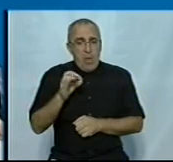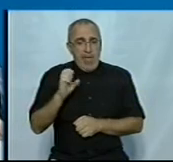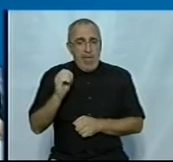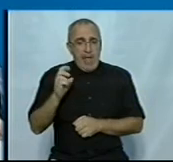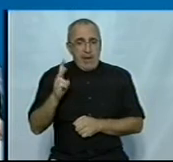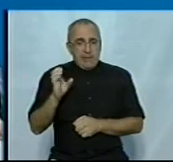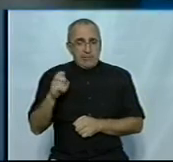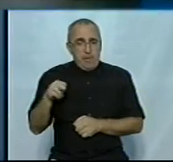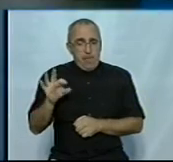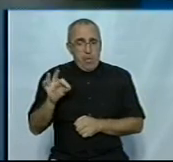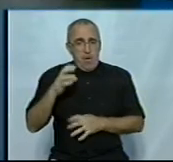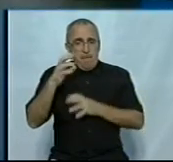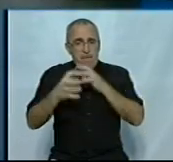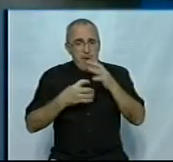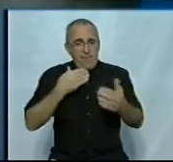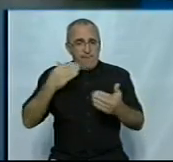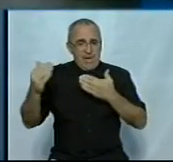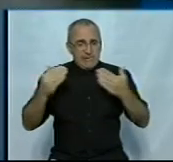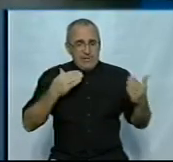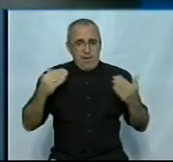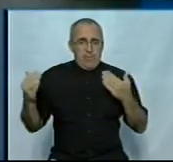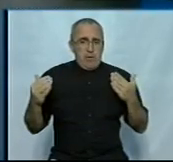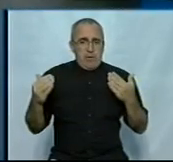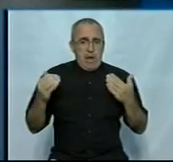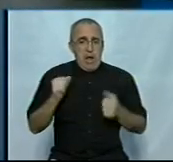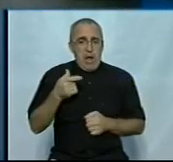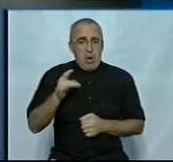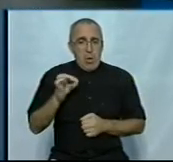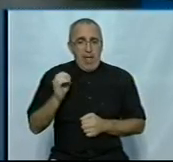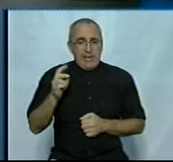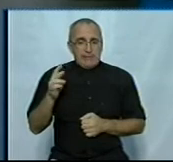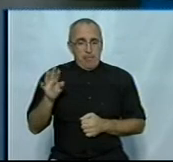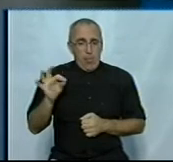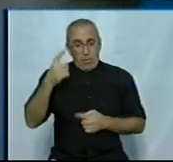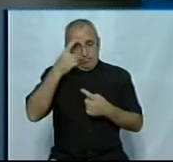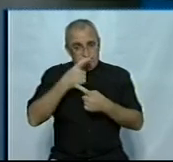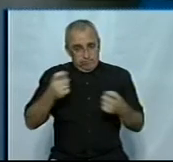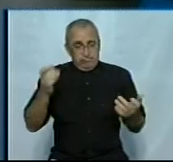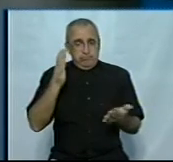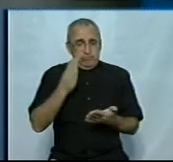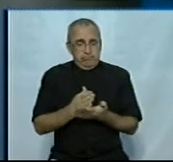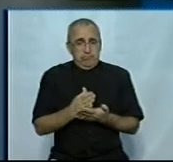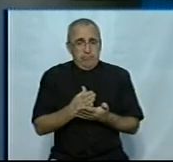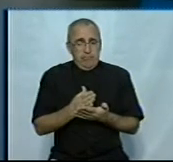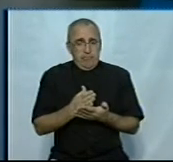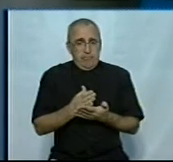І це міжнародна виставка. І на Агроекспо сьогодні є повідомлення